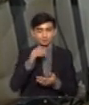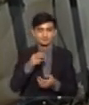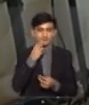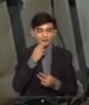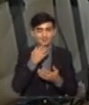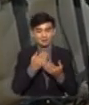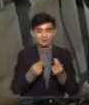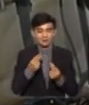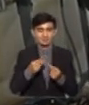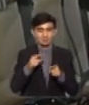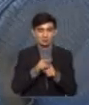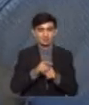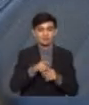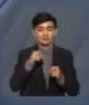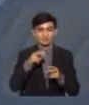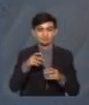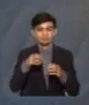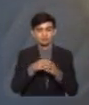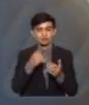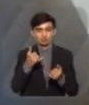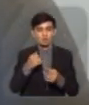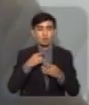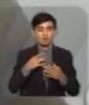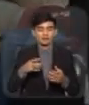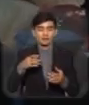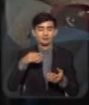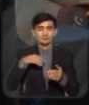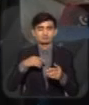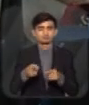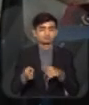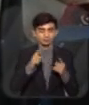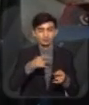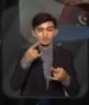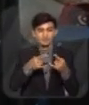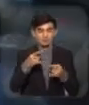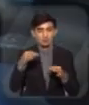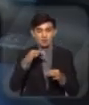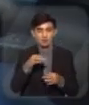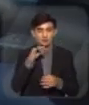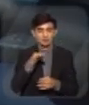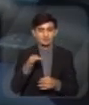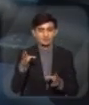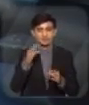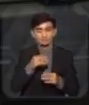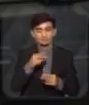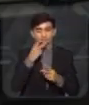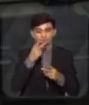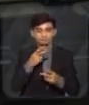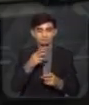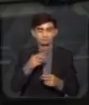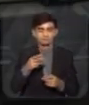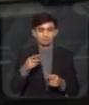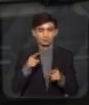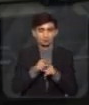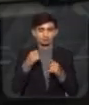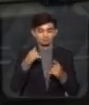әзіл, мағыналы қойылымдармен танылған ұжым енді концерттік залдан телевизиялық форматқа көшіп, көрерменді таңғалдырмақ. Бізге